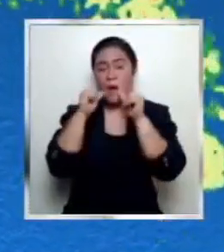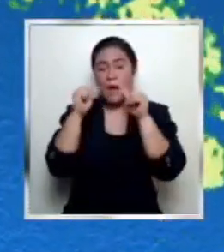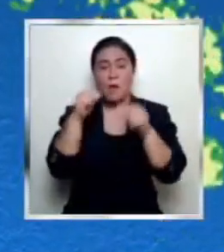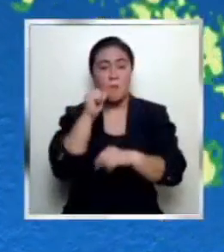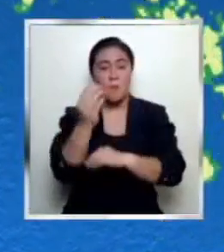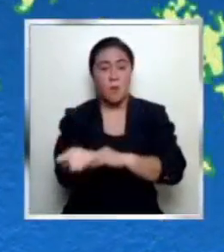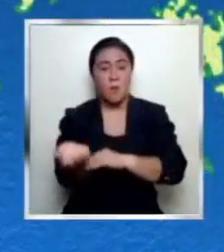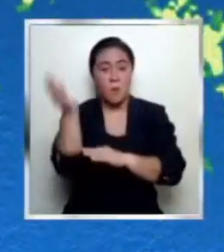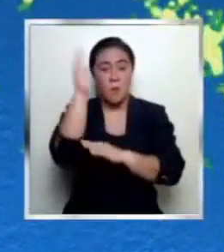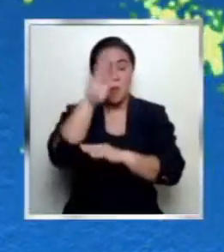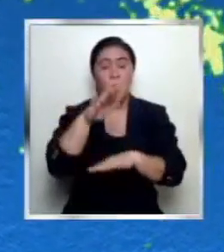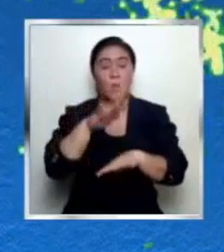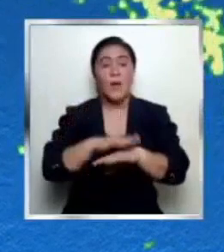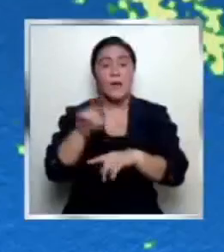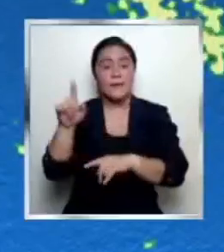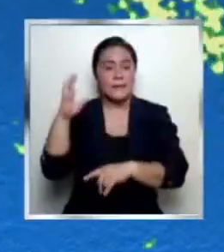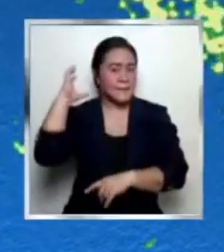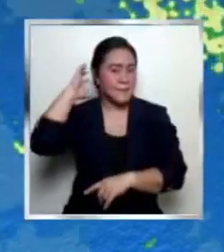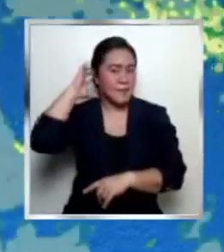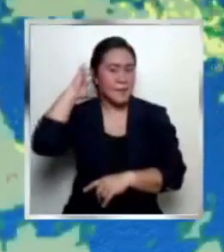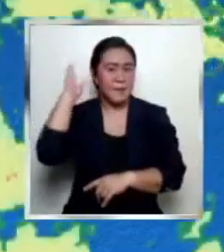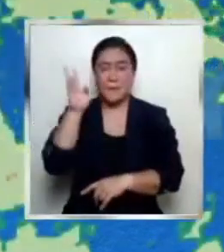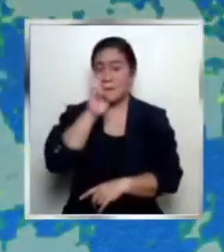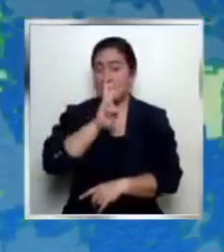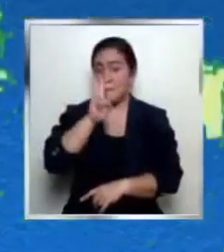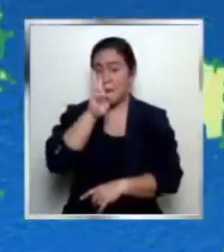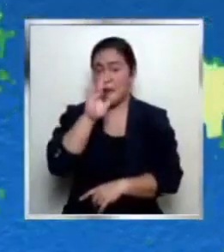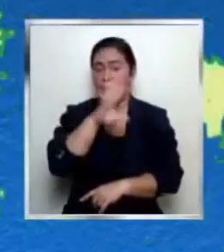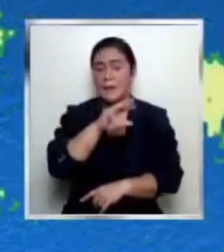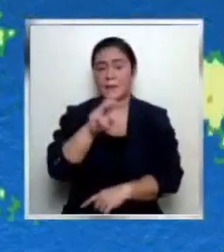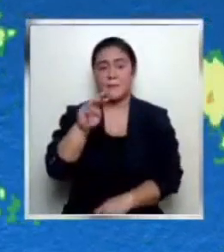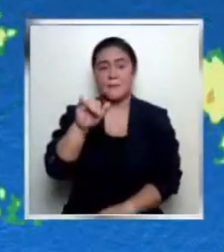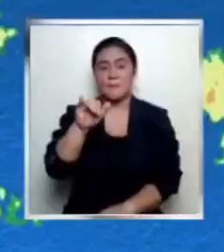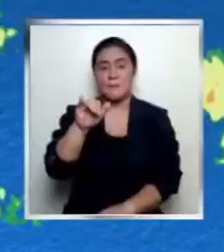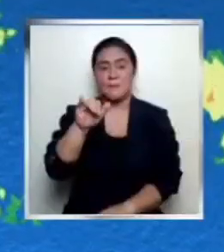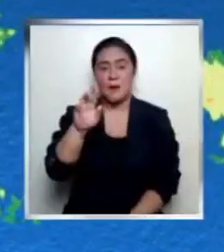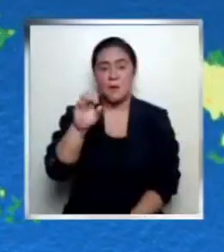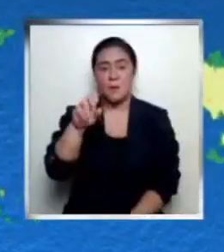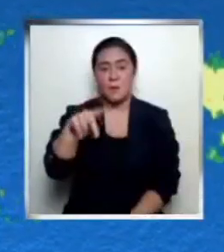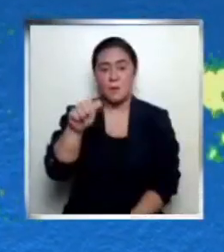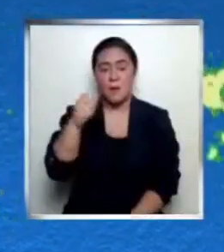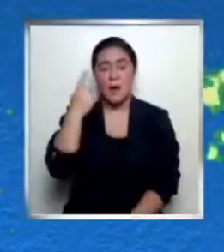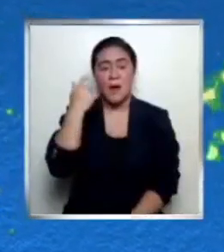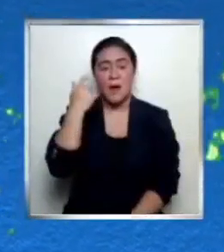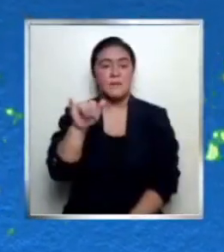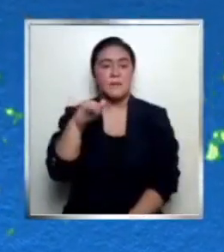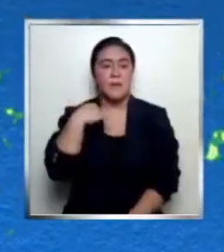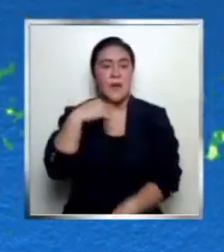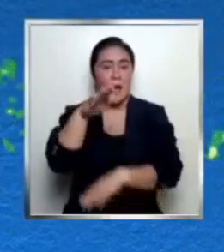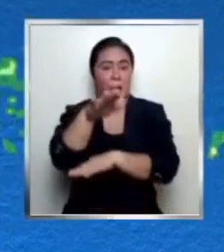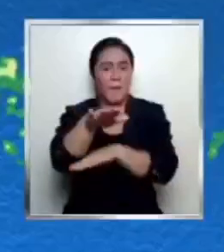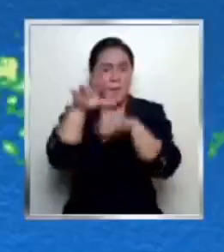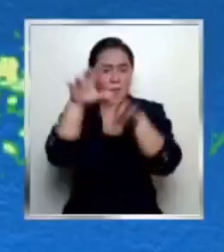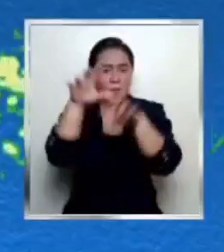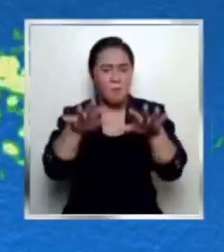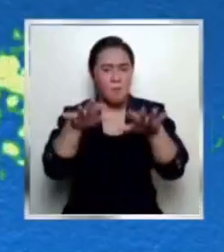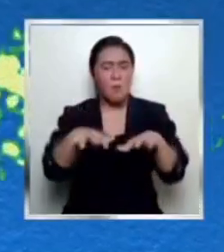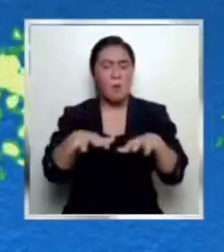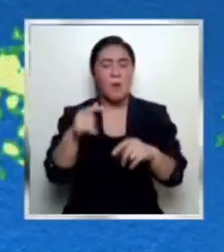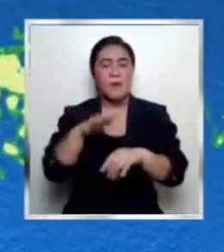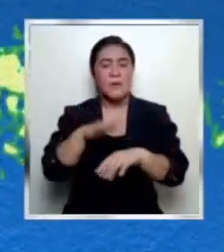Mindanao, ilang bahagi ng Visayas at Mimaropa. Sa Linggo ng hapon, uulanin ulit ang Mindanao, pati ilang lugar sa